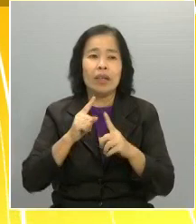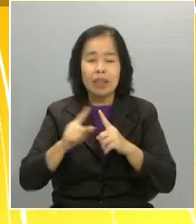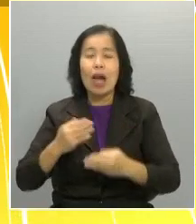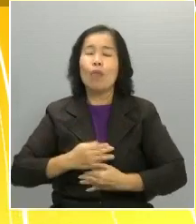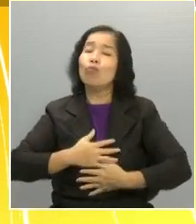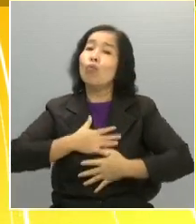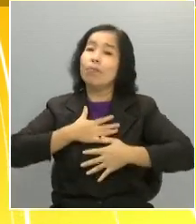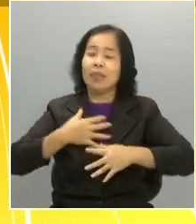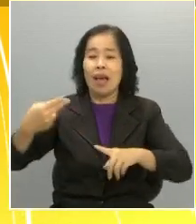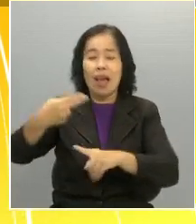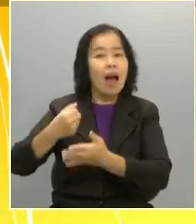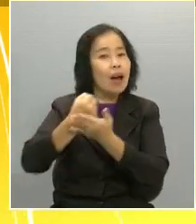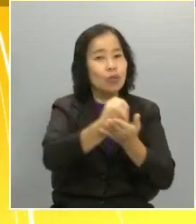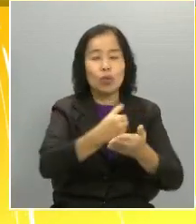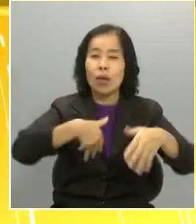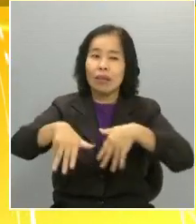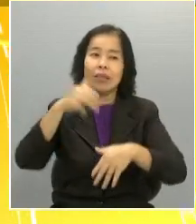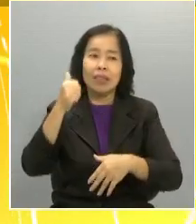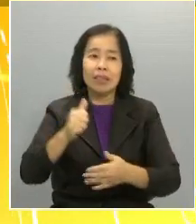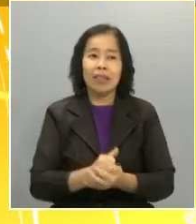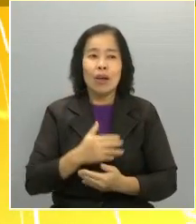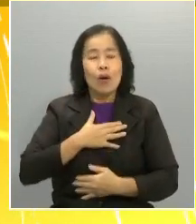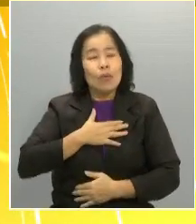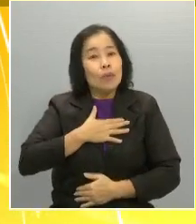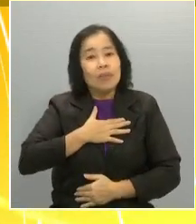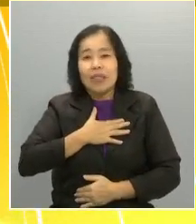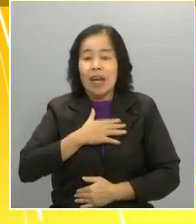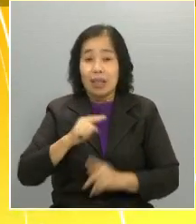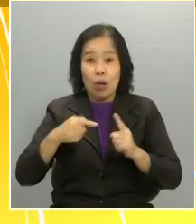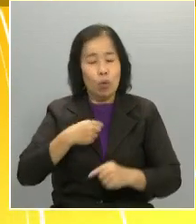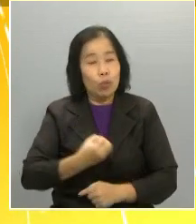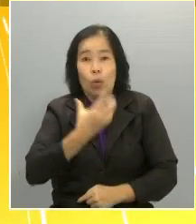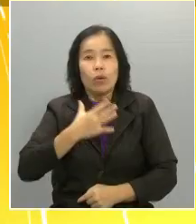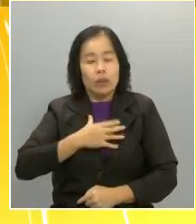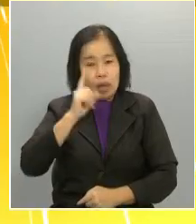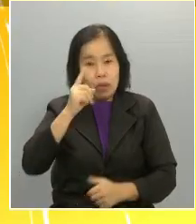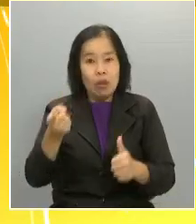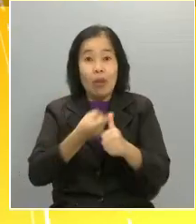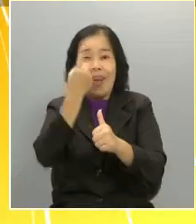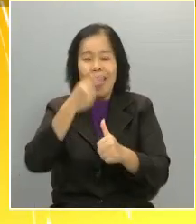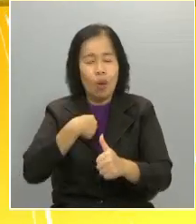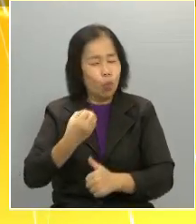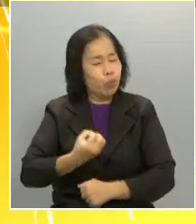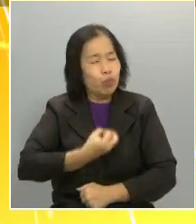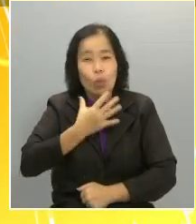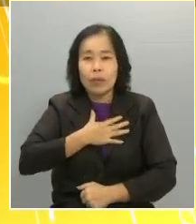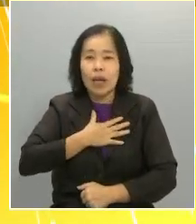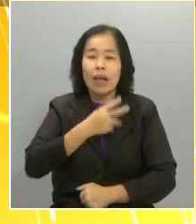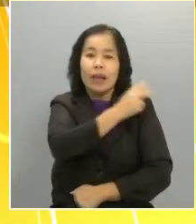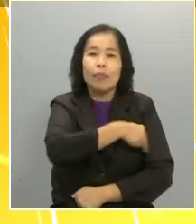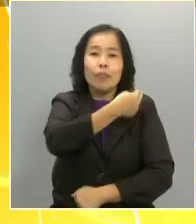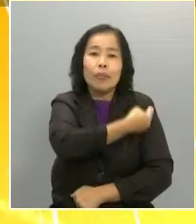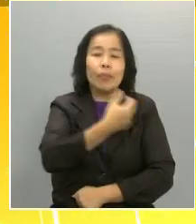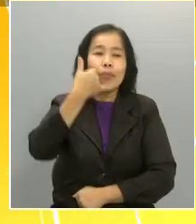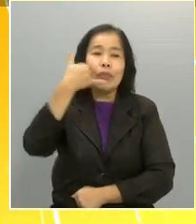าก อยู่กับบ้านมา2คนค่ะ สองคนยายหลานนะคะอยู่ในเฟซค่ะหลานสาวก็เปิดให้ดูเขาบอกไฟช็อตแล้วหล